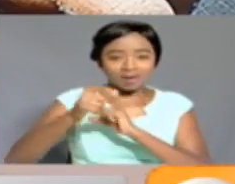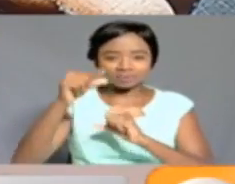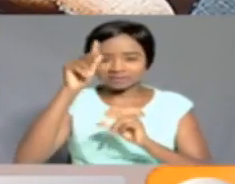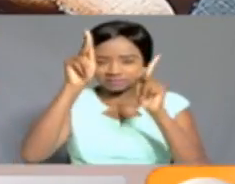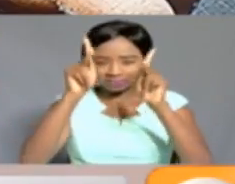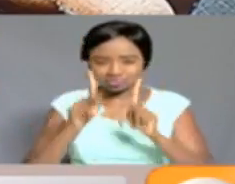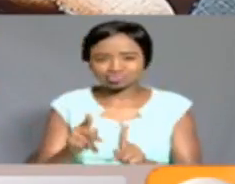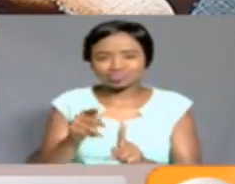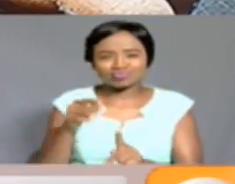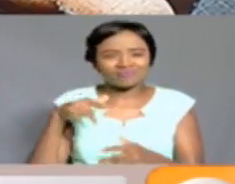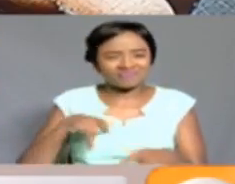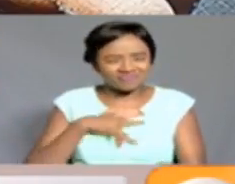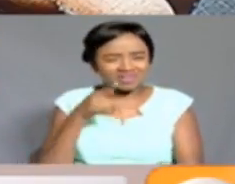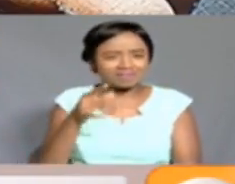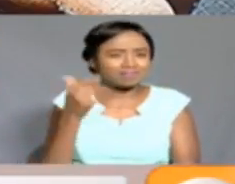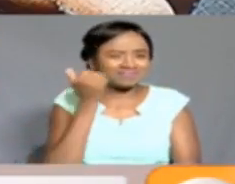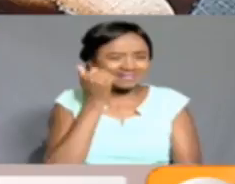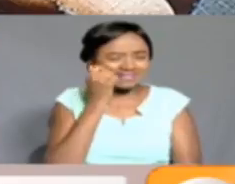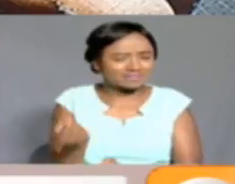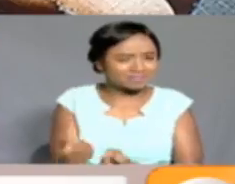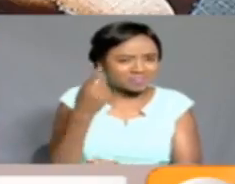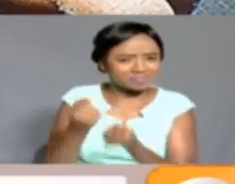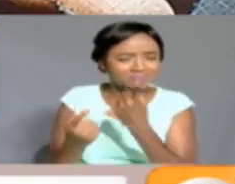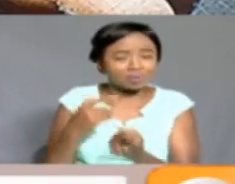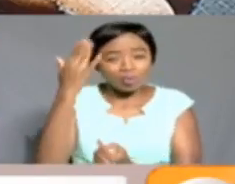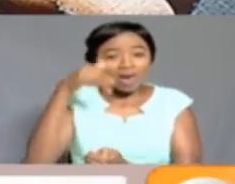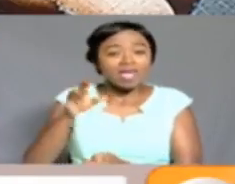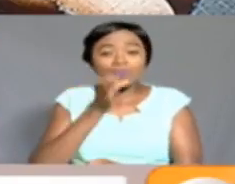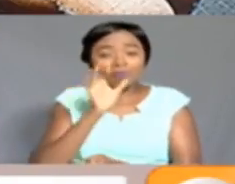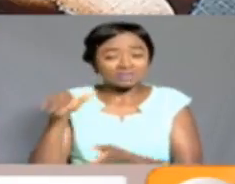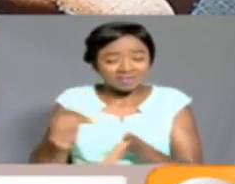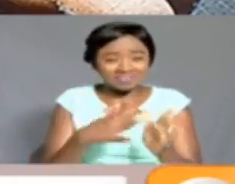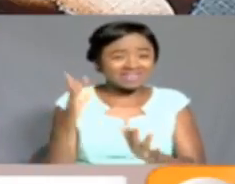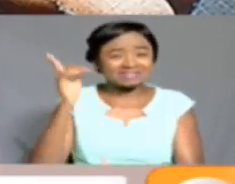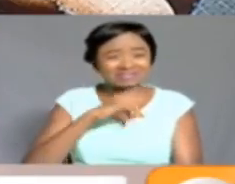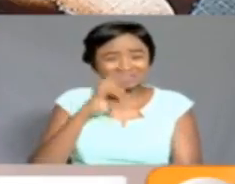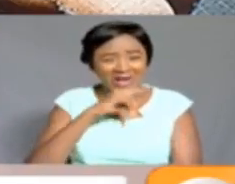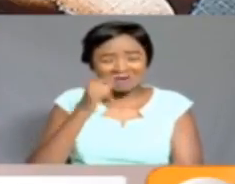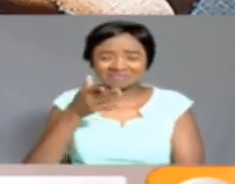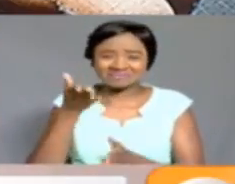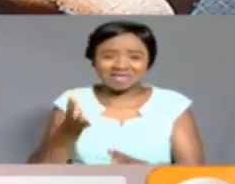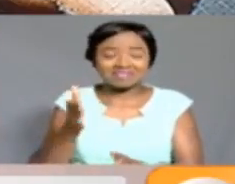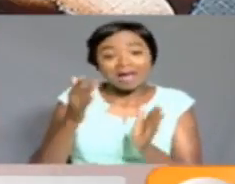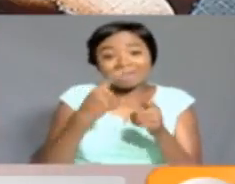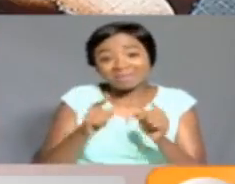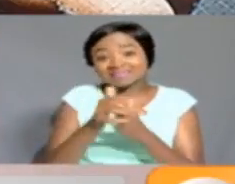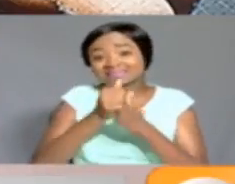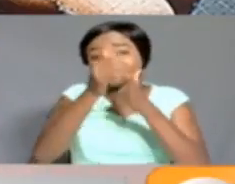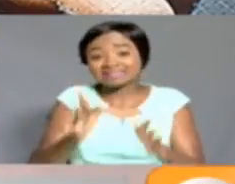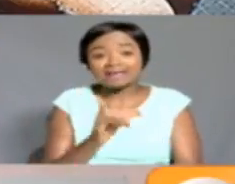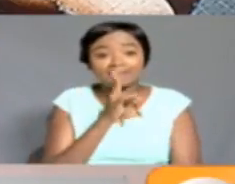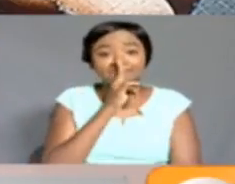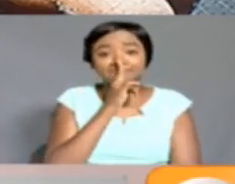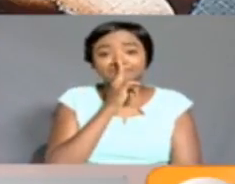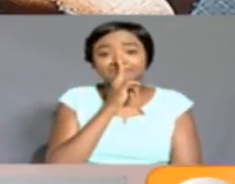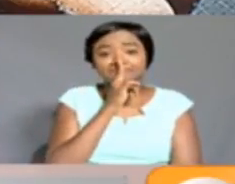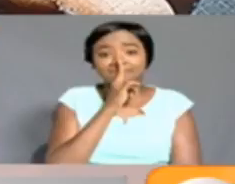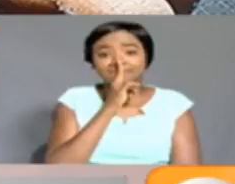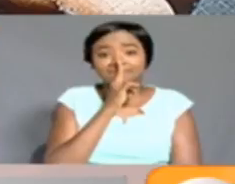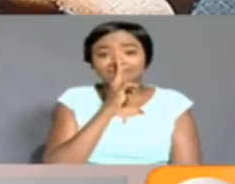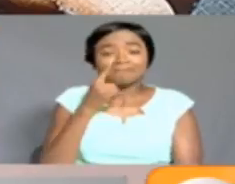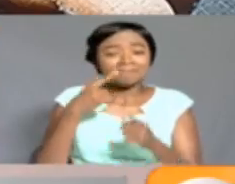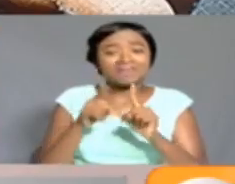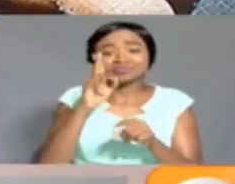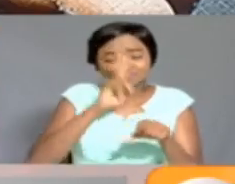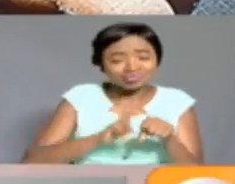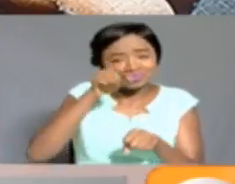za maji taka kutoka mto Kibos ulioko katika eneo hilo. Wakazi wanasema viongozi wao wamesalia kimya licha ya kuwa wanalazimika